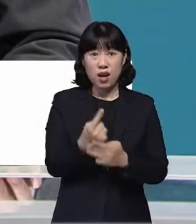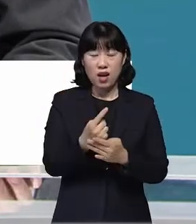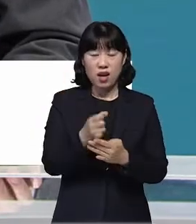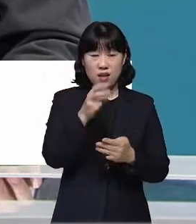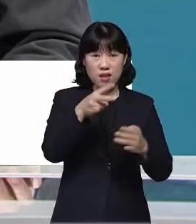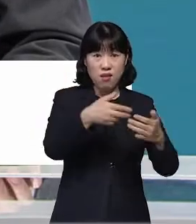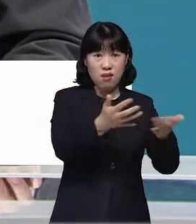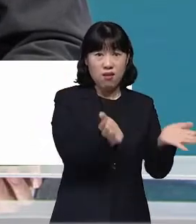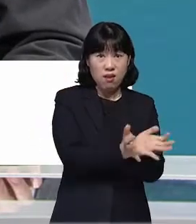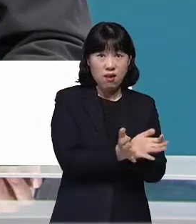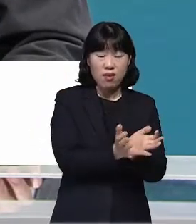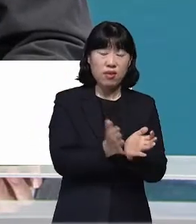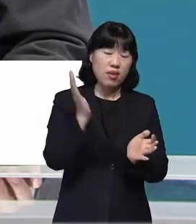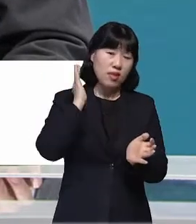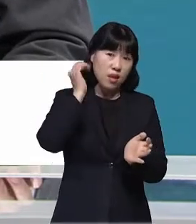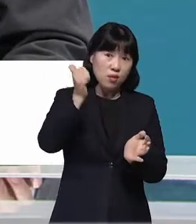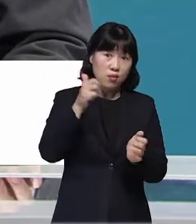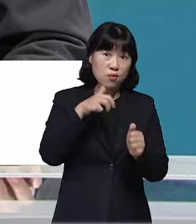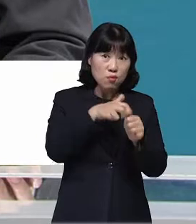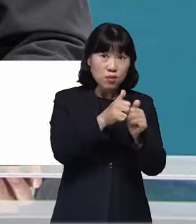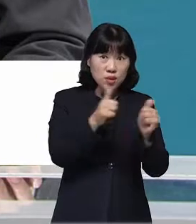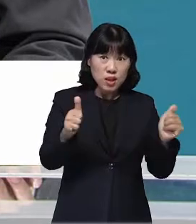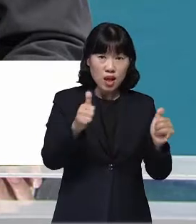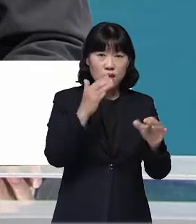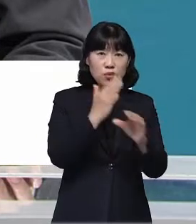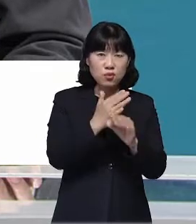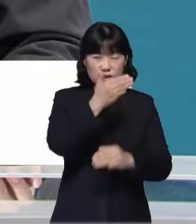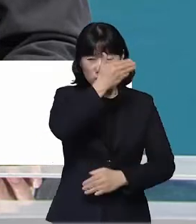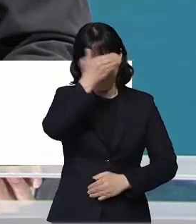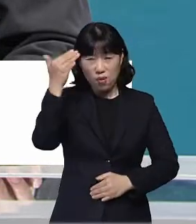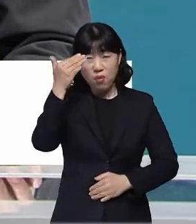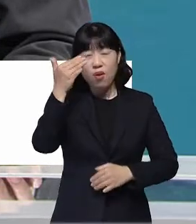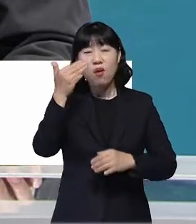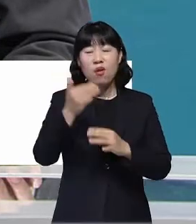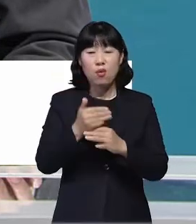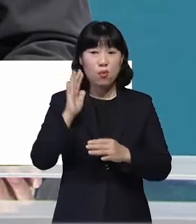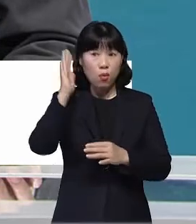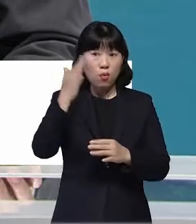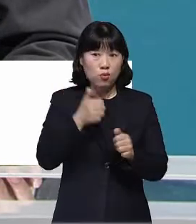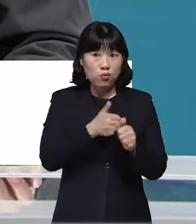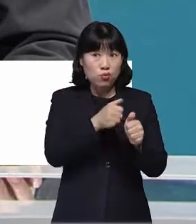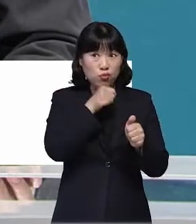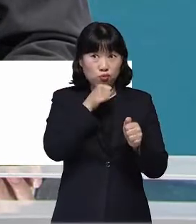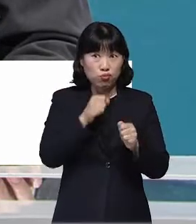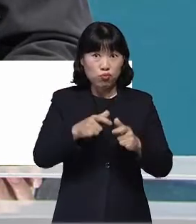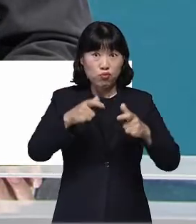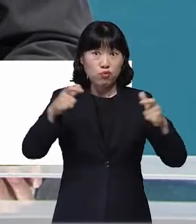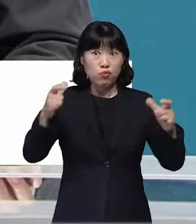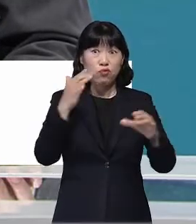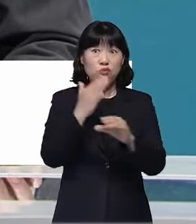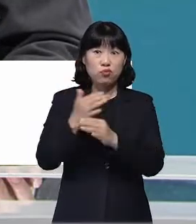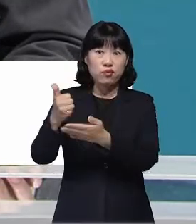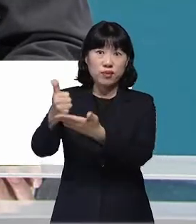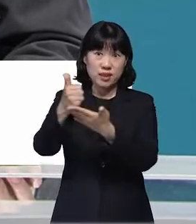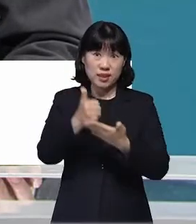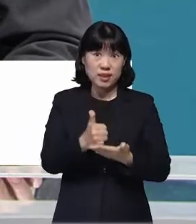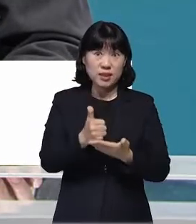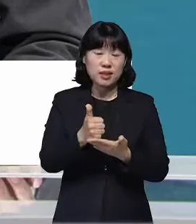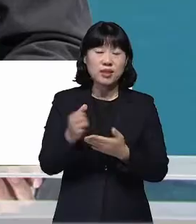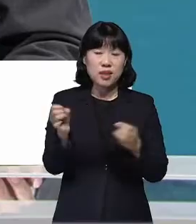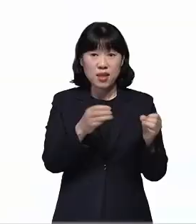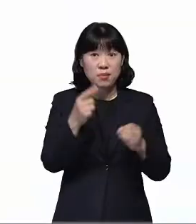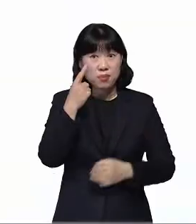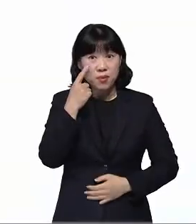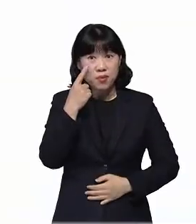대선주자 중 가장 젋은 호로 최근 지지율이 꾸준히 상승하고 있는 박용진 의 번의 스튜디오에서 만나봤습니다